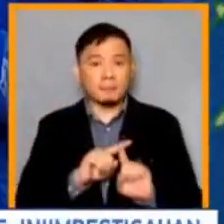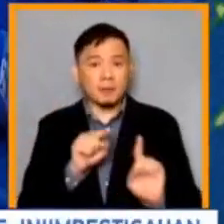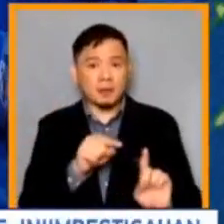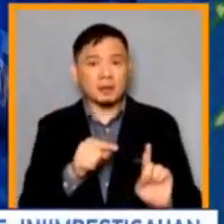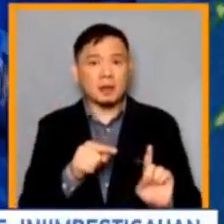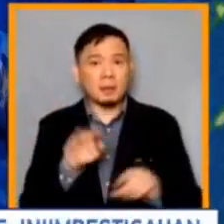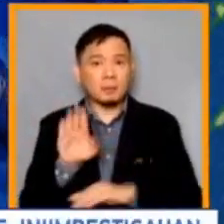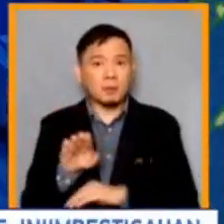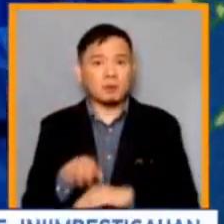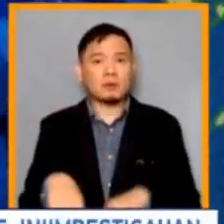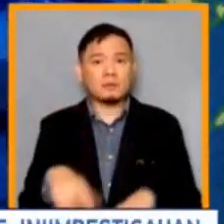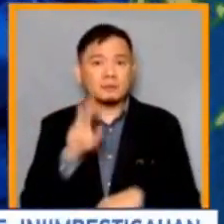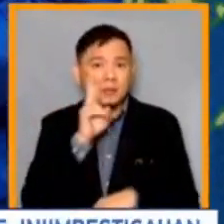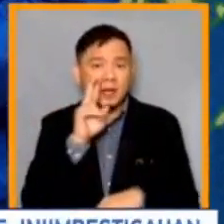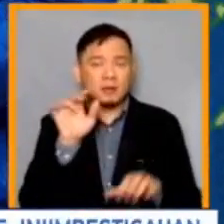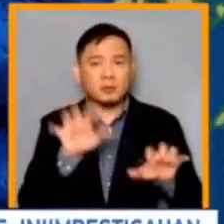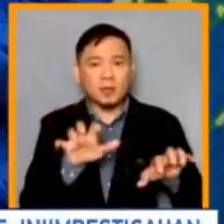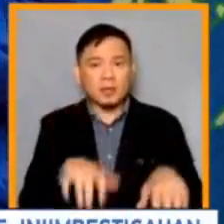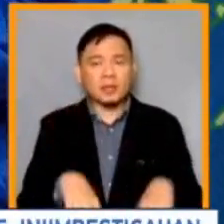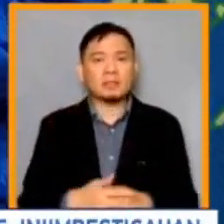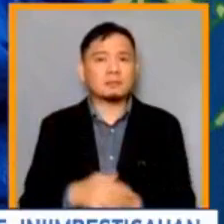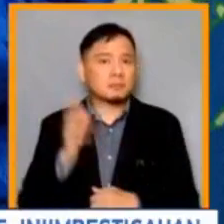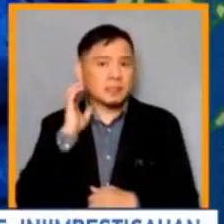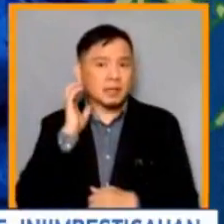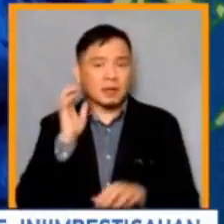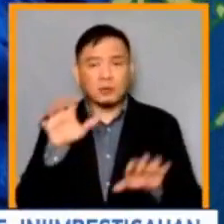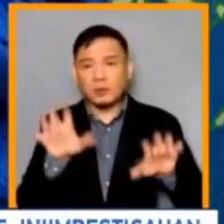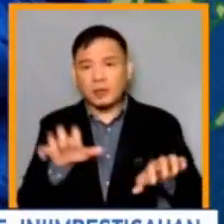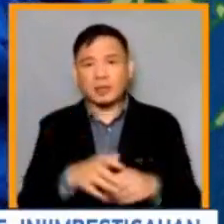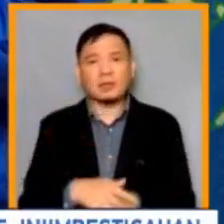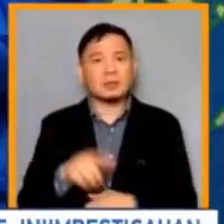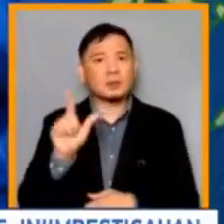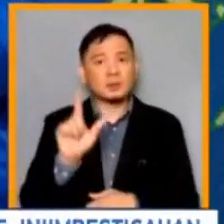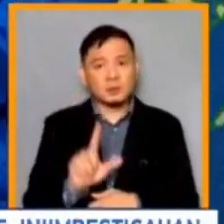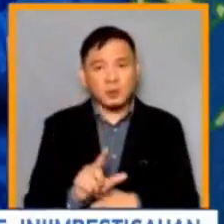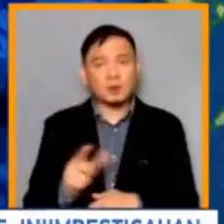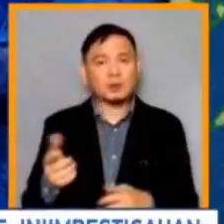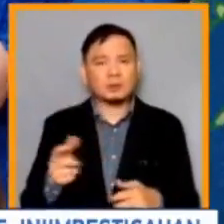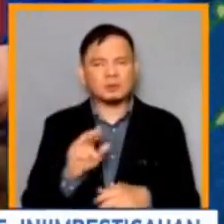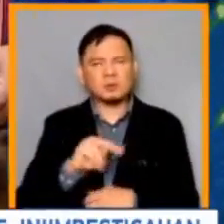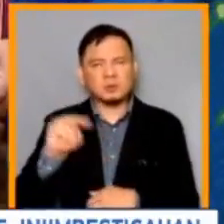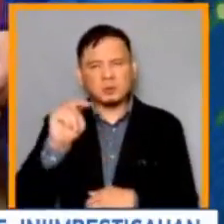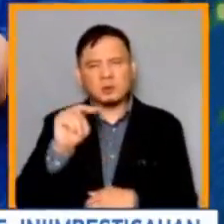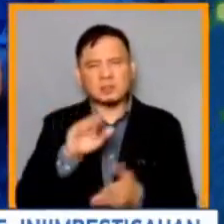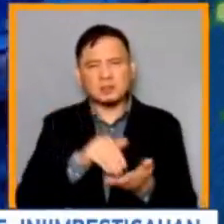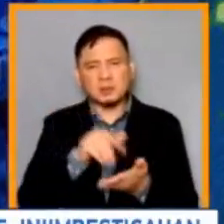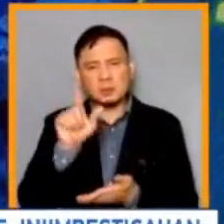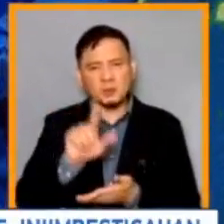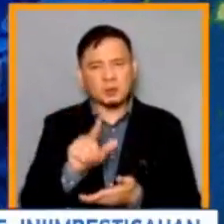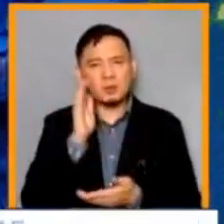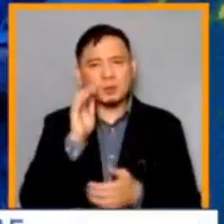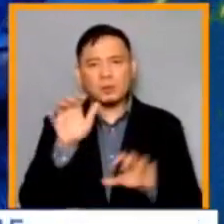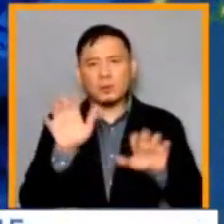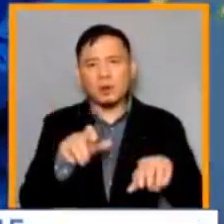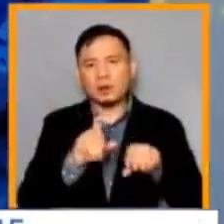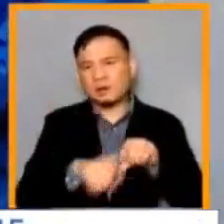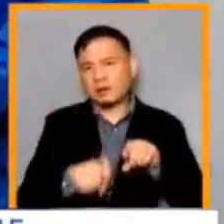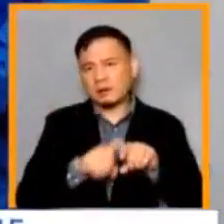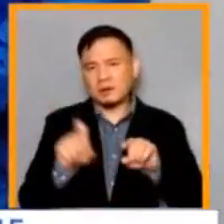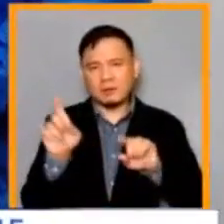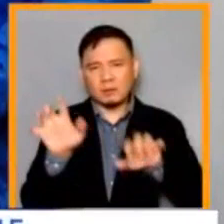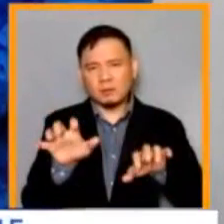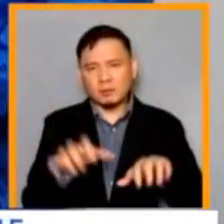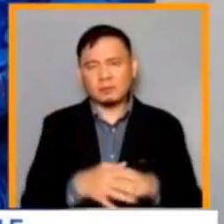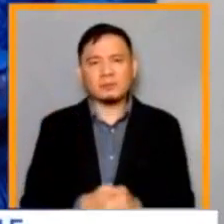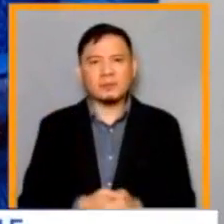sa Mindanao ang may mga pag-ulan. At dito sa Luzon, northern at central Luzon, makakaranas din ng mga thunderstorm. Yan ang